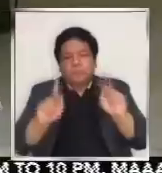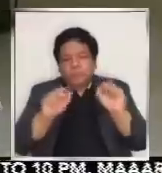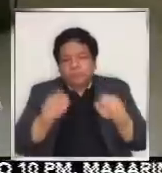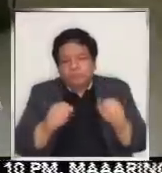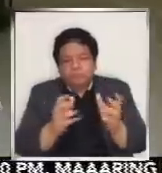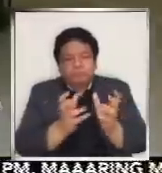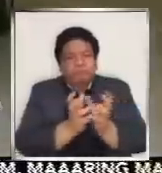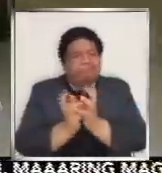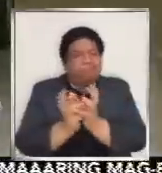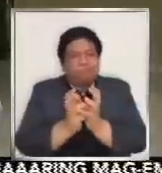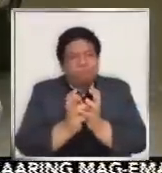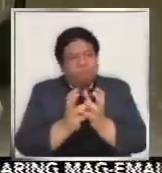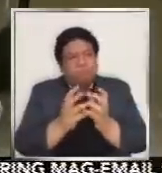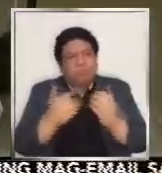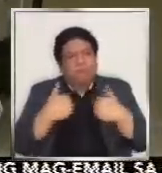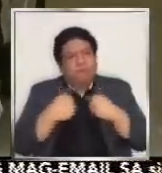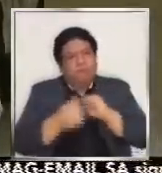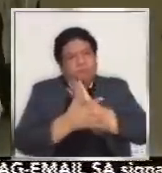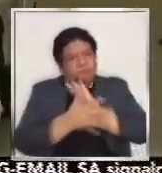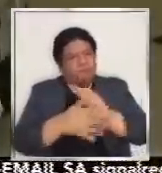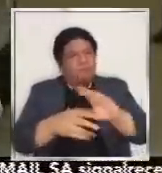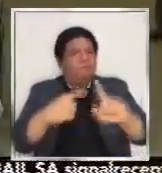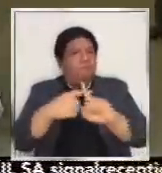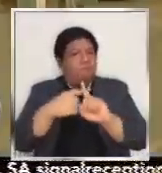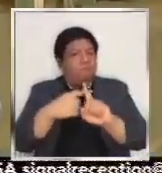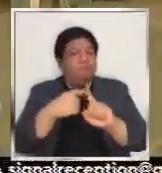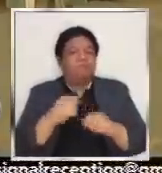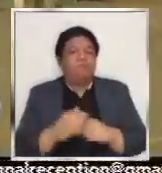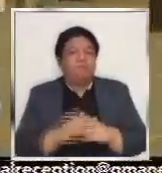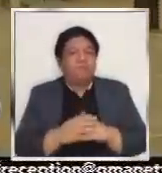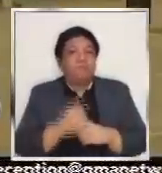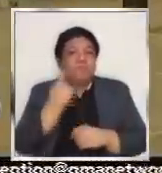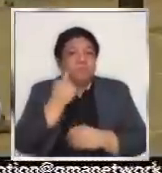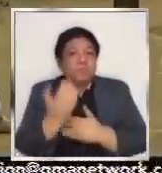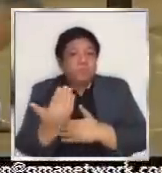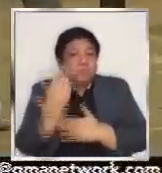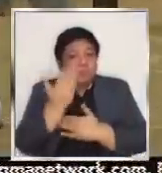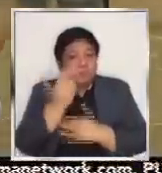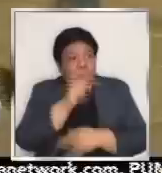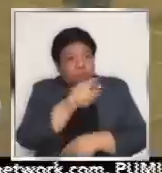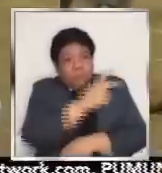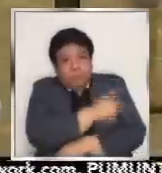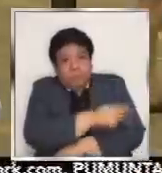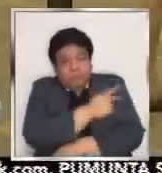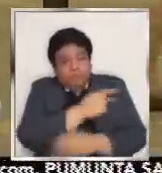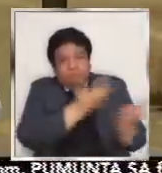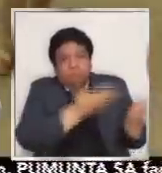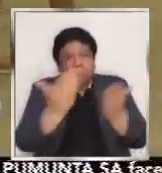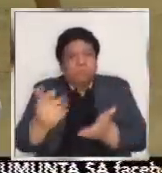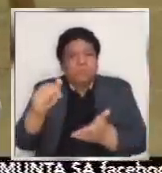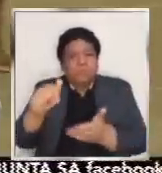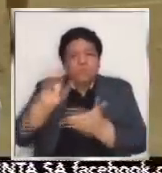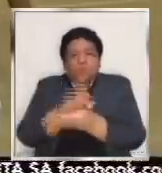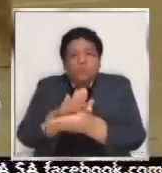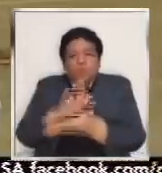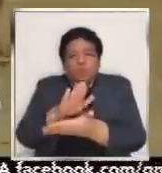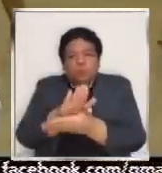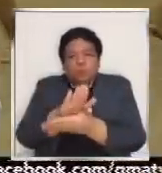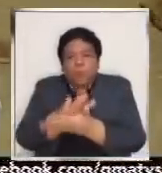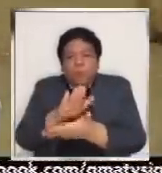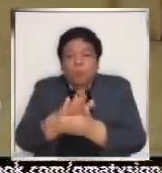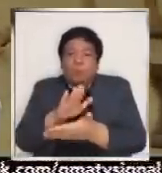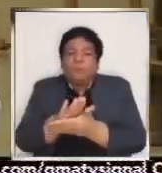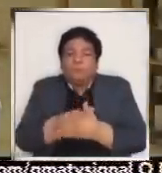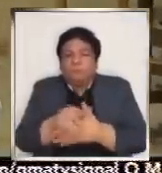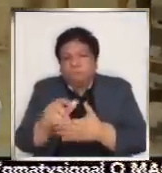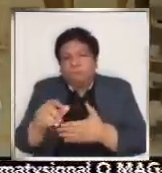COVID-19. Kaninang umaga, sinundo ang bawat pasyente para dalhin dito sa isang eskwelahan kung saan kukunan sila ng swab